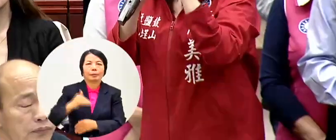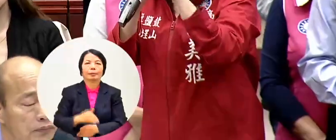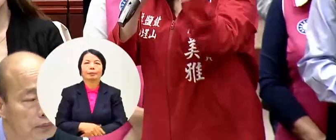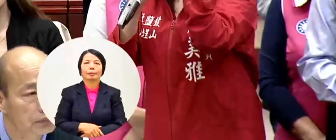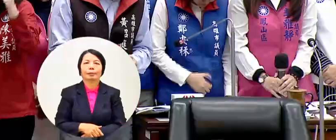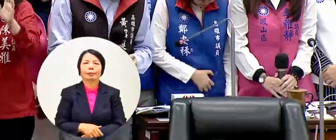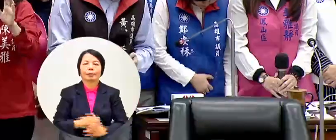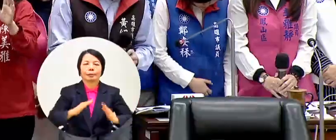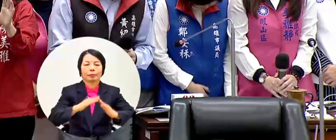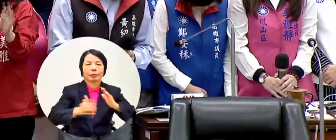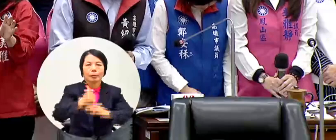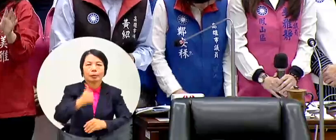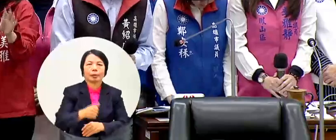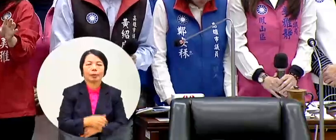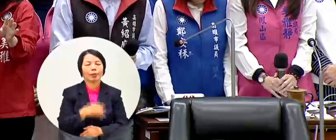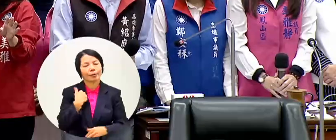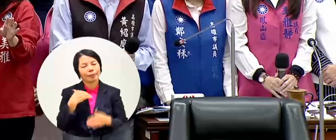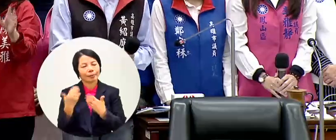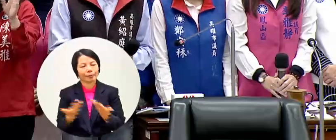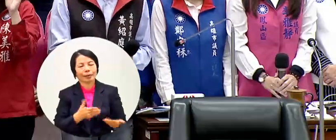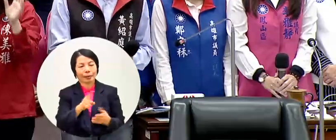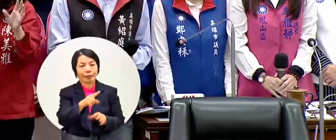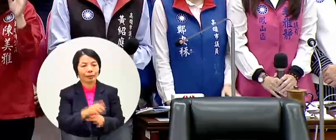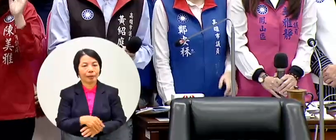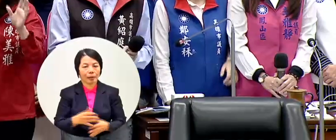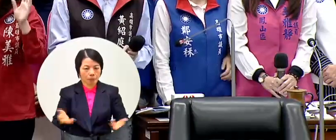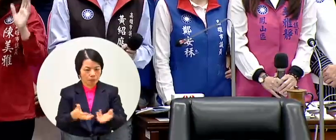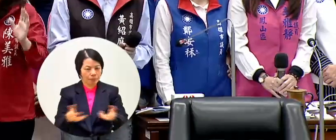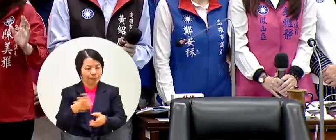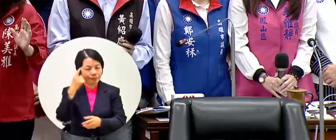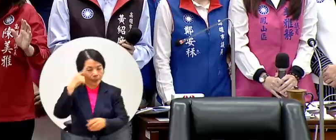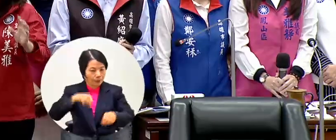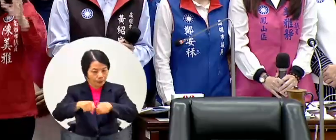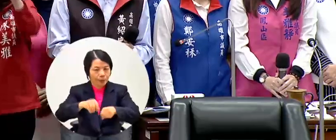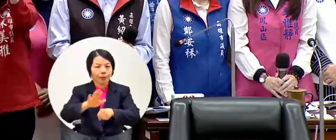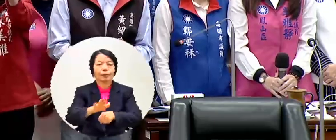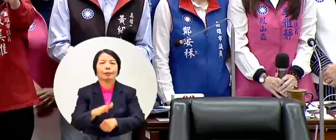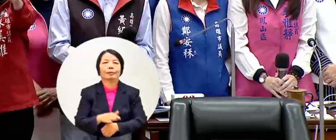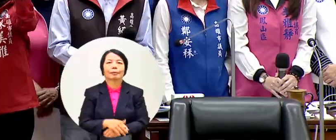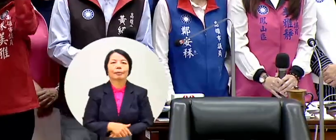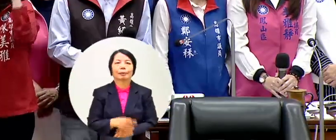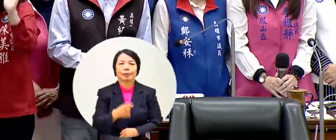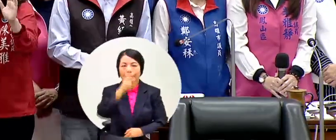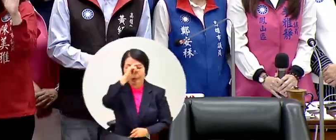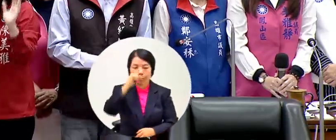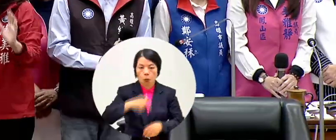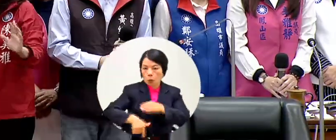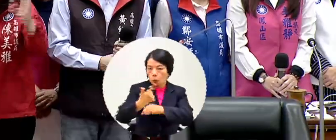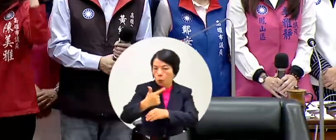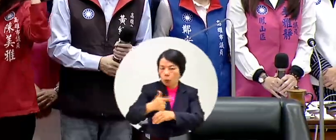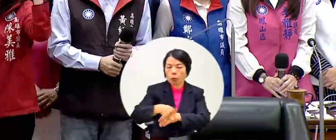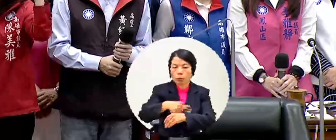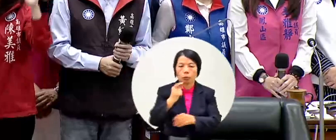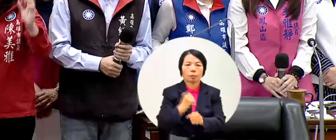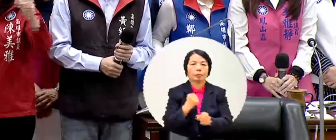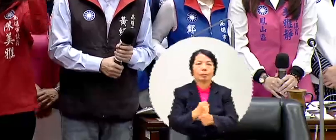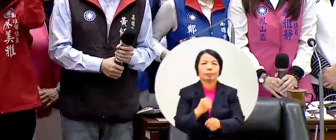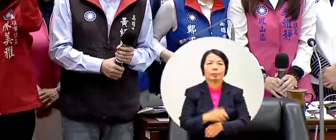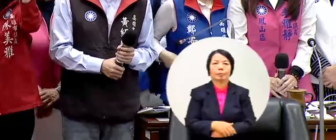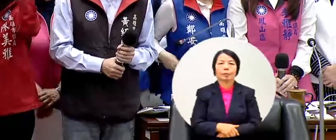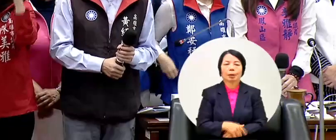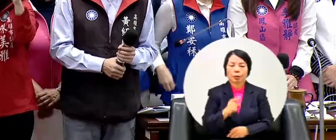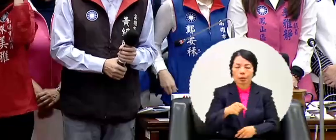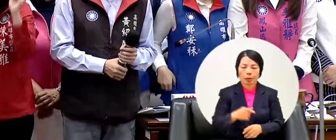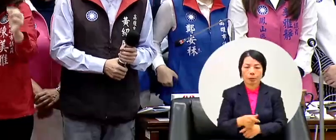你要建设，也真的有在落实这个事情。我们希望尽快看到进度。我希望看到旗津除了带动我们的观光以